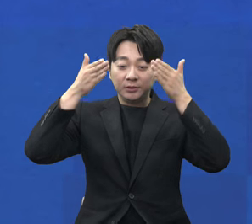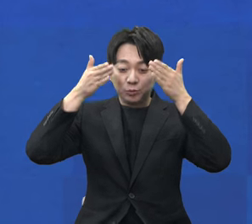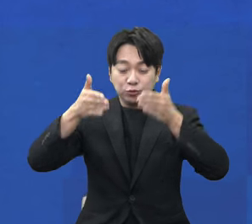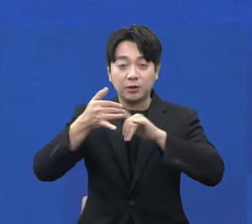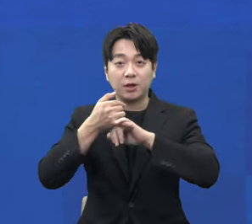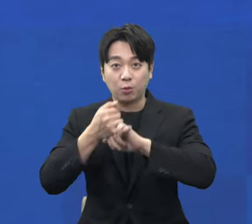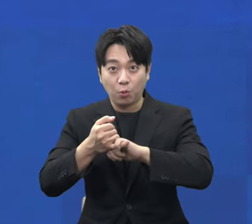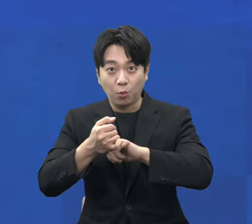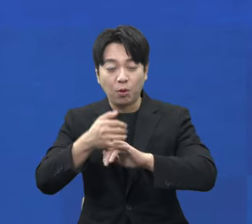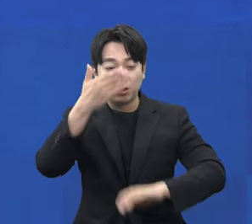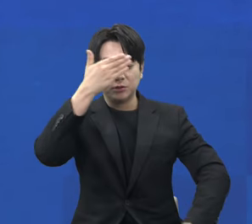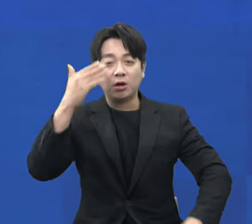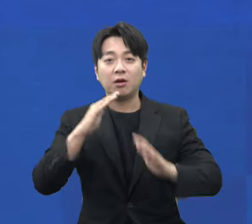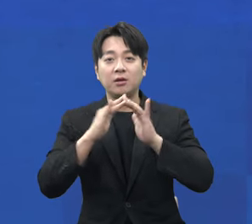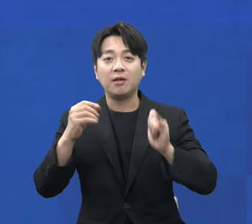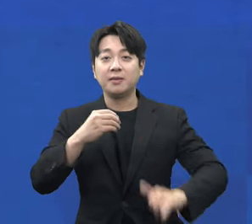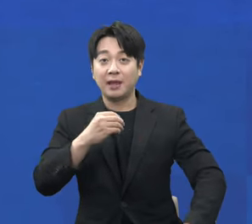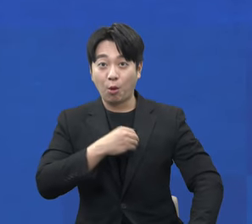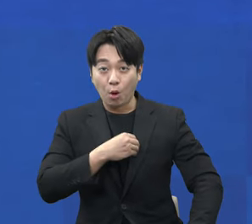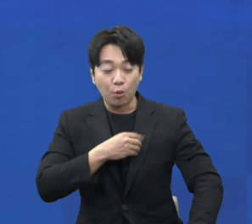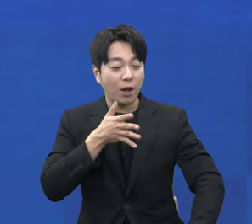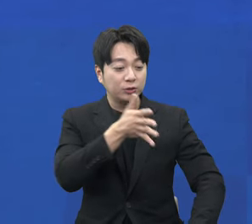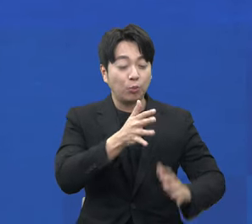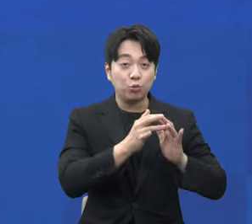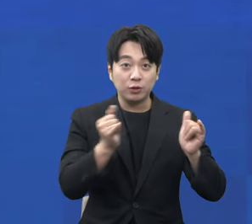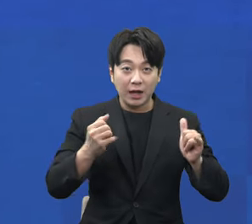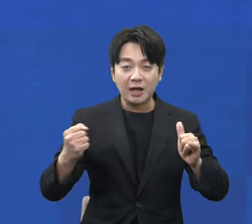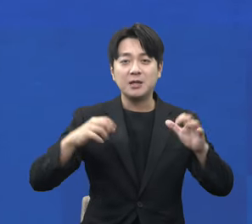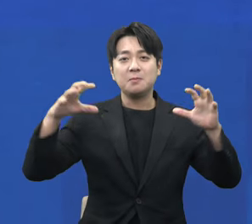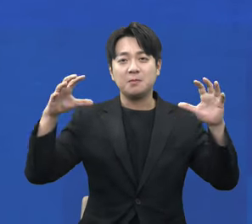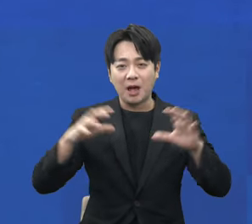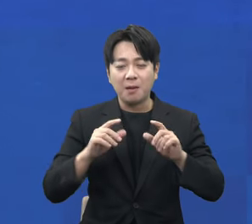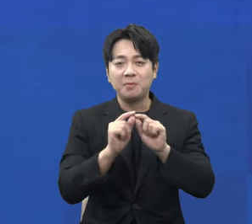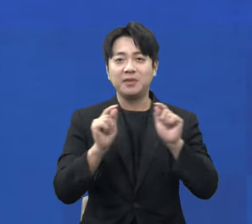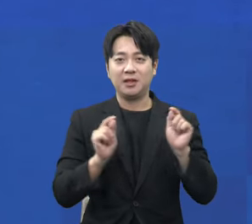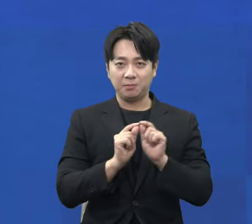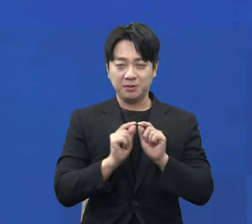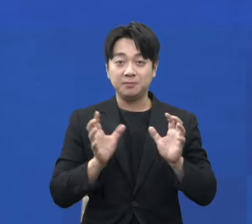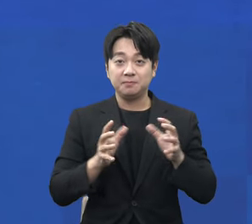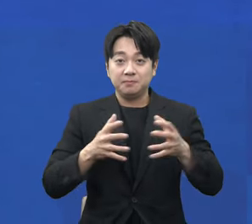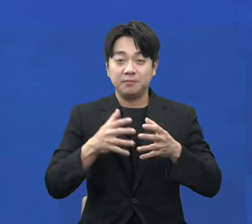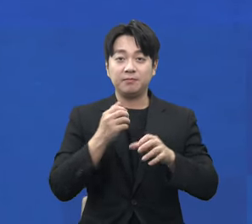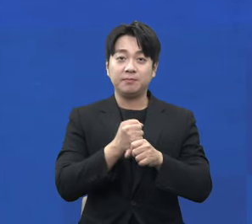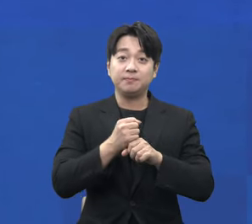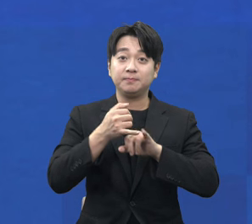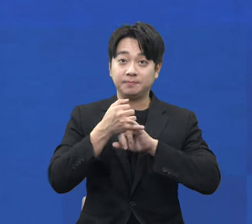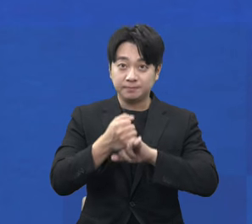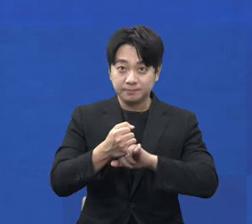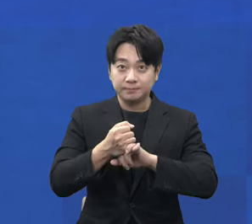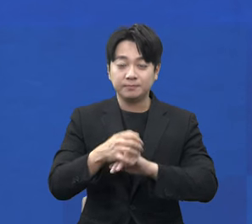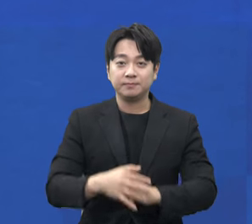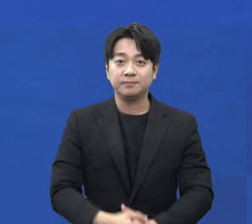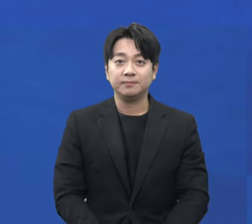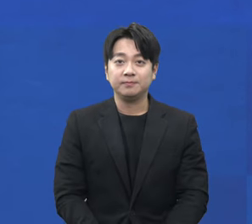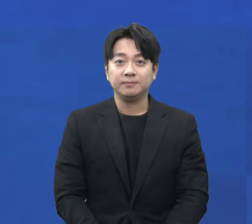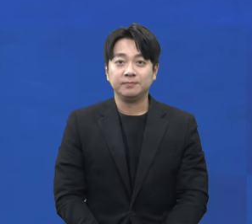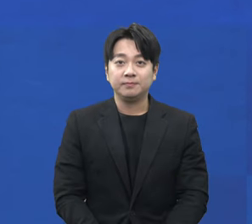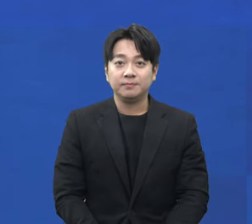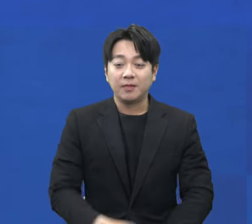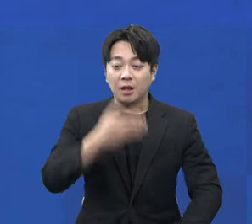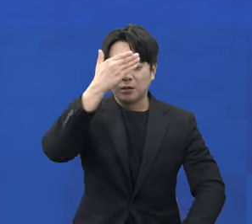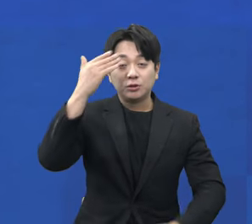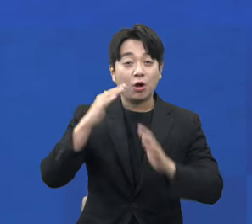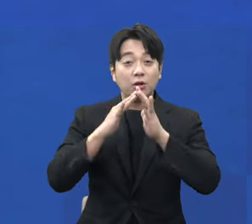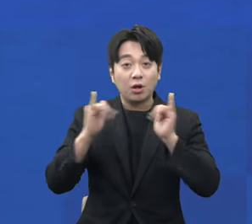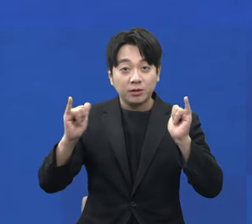청년 당원 및 전문가들이 협력하는 DF를 구성하겠습니다. 또한 청년 먹사니즘 정책 공모전을